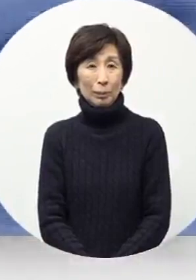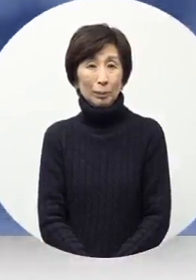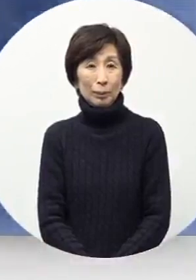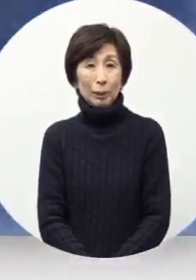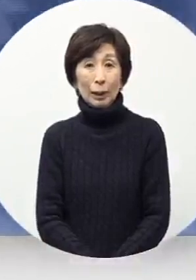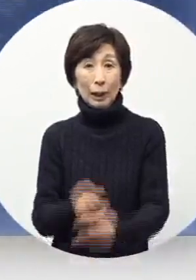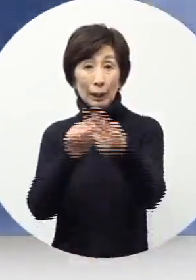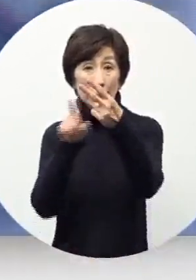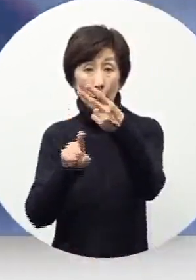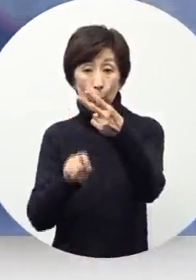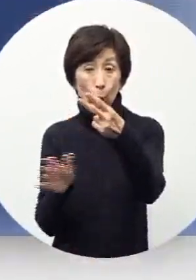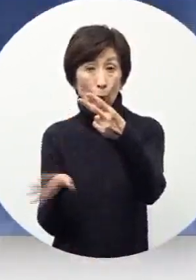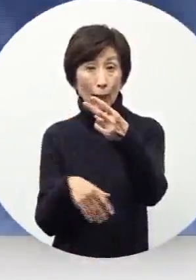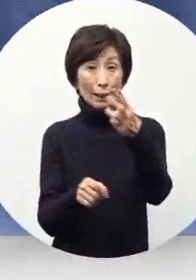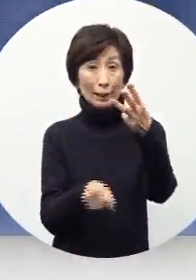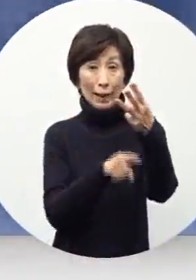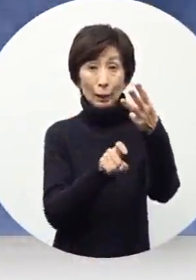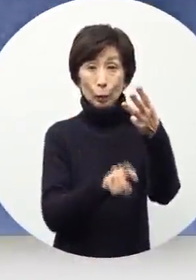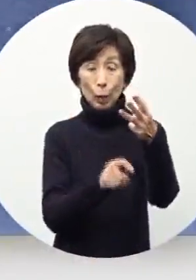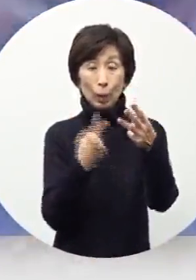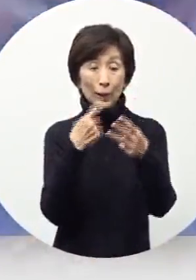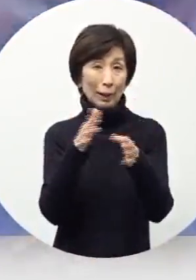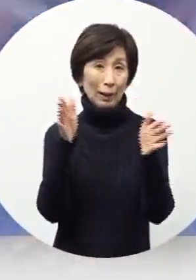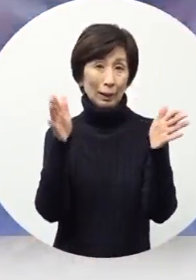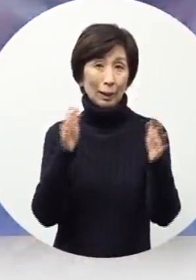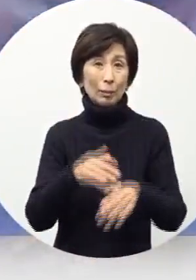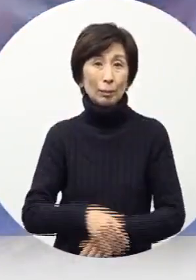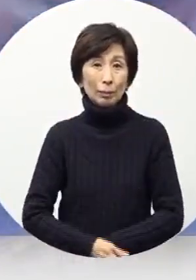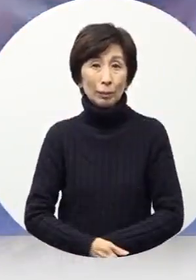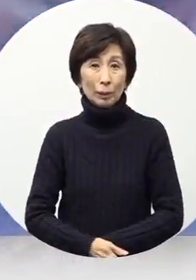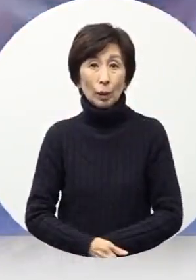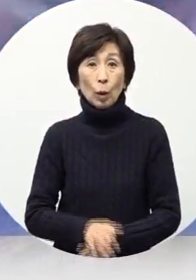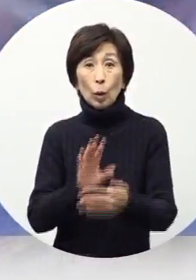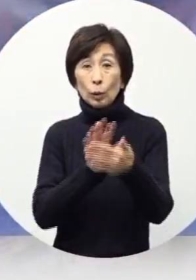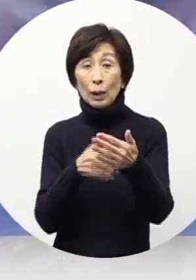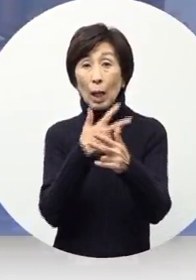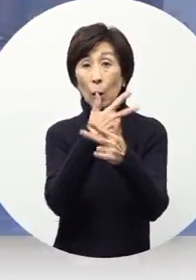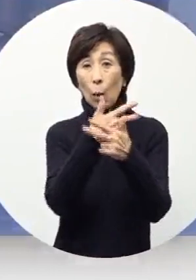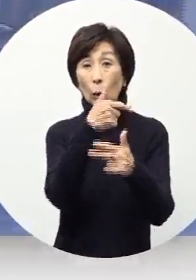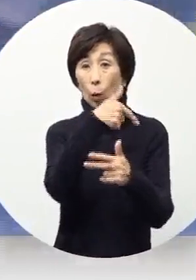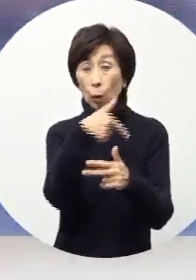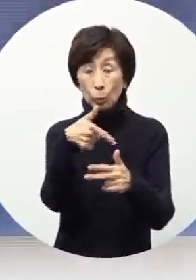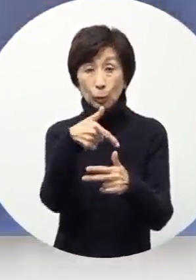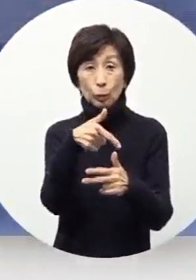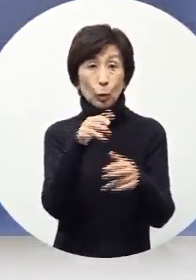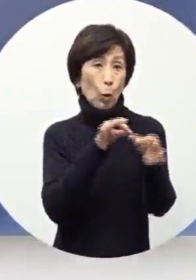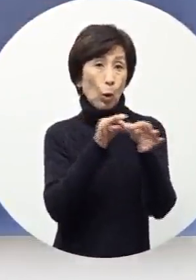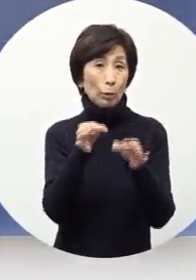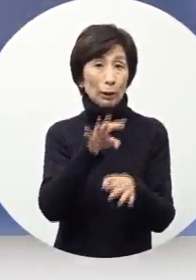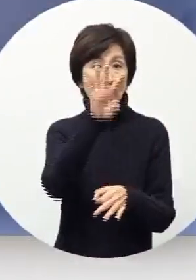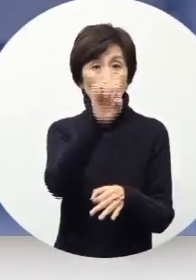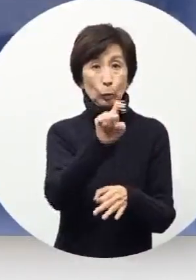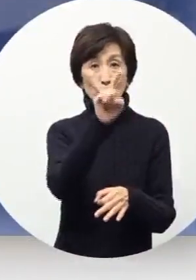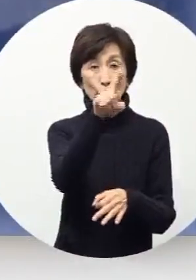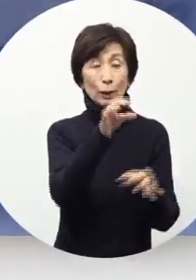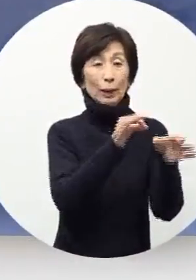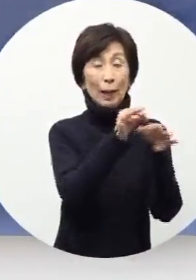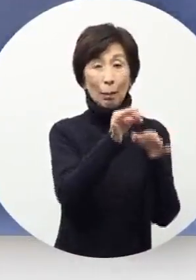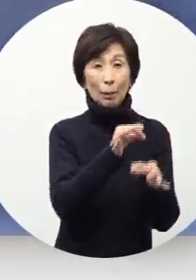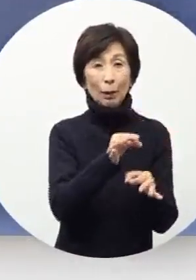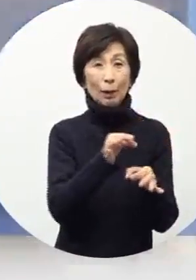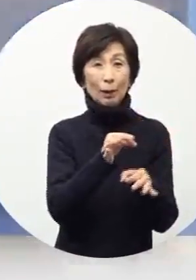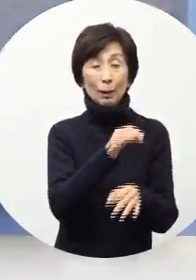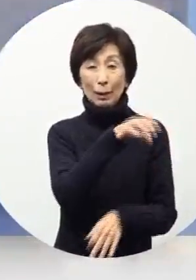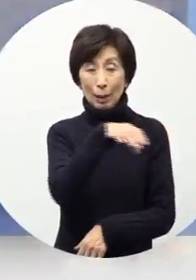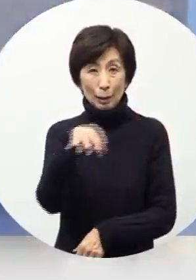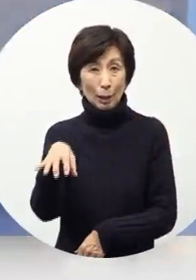2月10日から3月10日までの1ヶ月間で藤沢北部に店を構える41店舗が思い思いの講座を